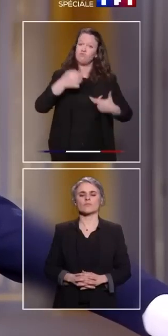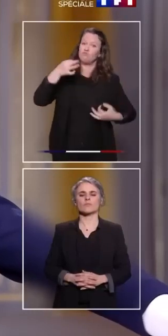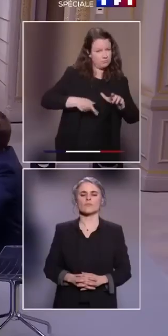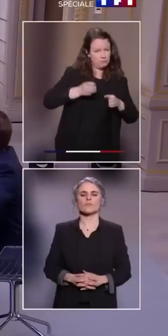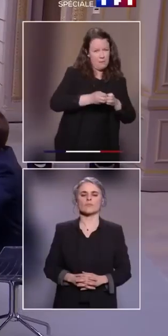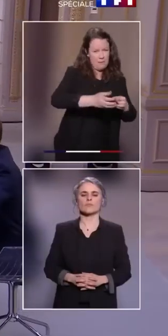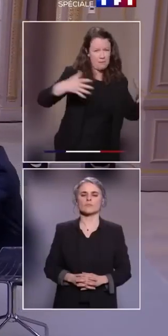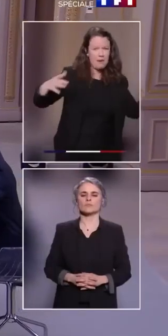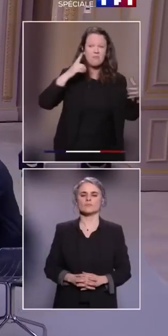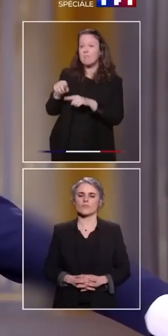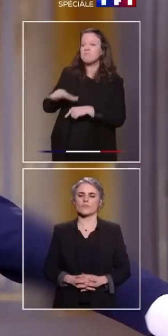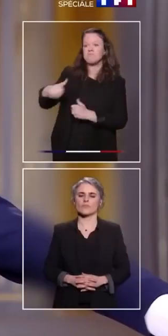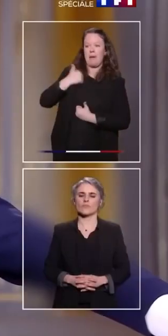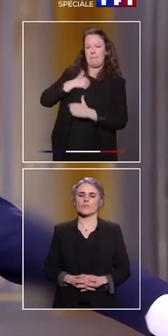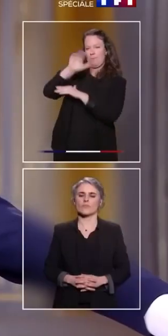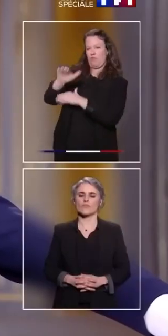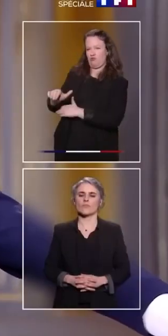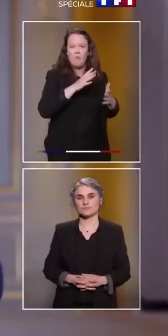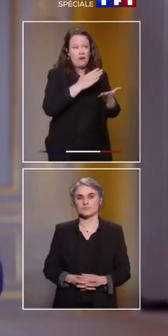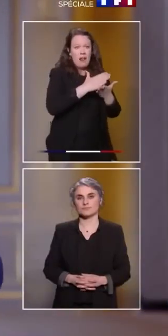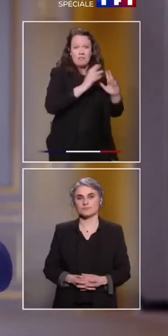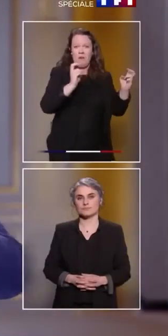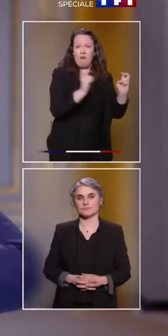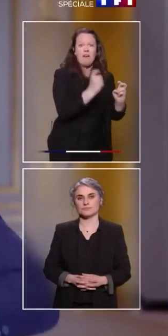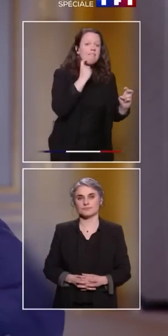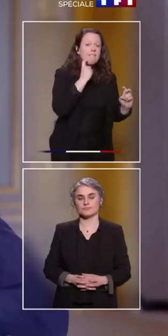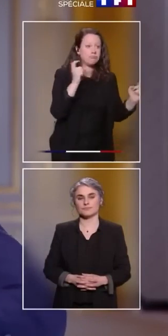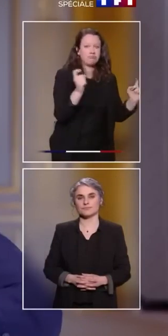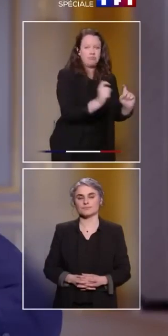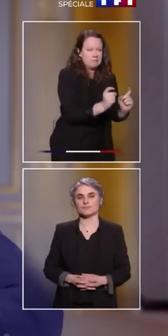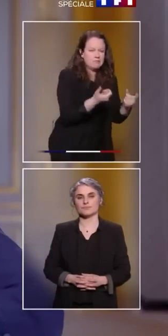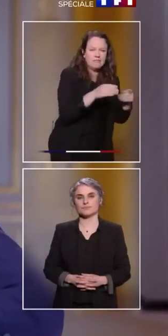la petite délinquance. Et à côté de ça, ça c'est l'ordre républicain. On continuera à devoir fermer